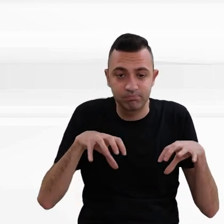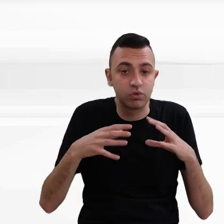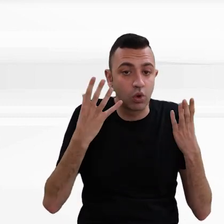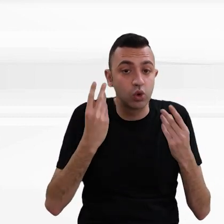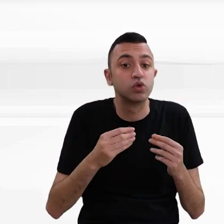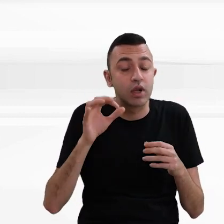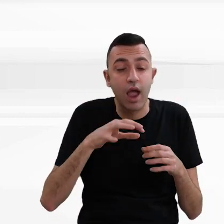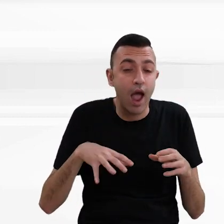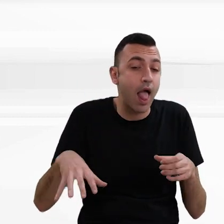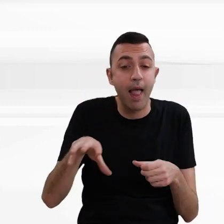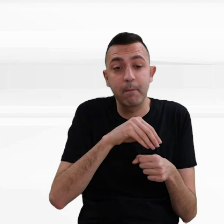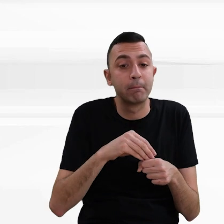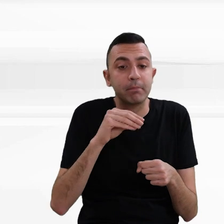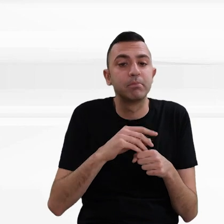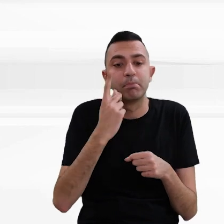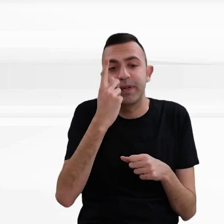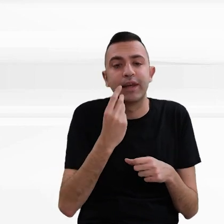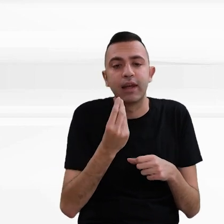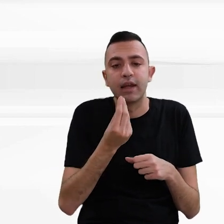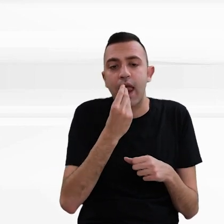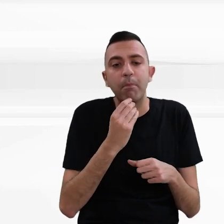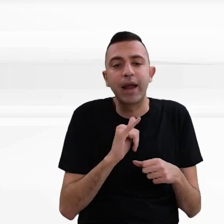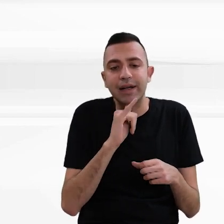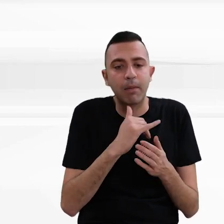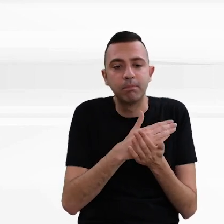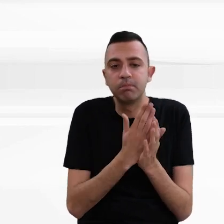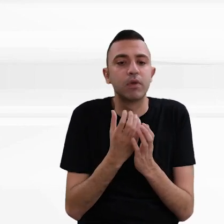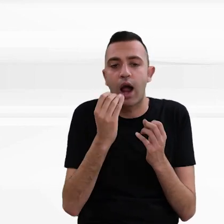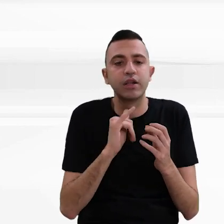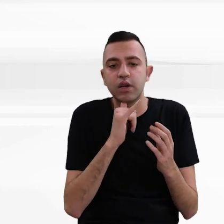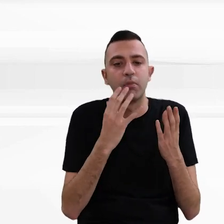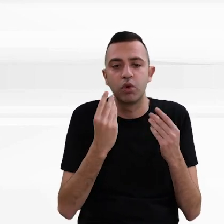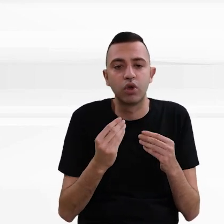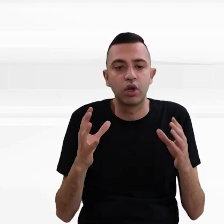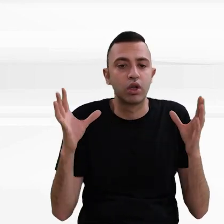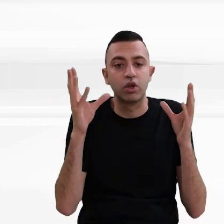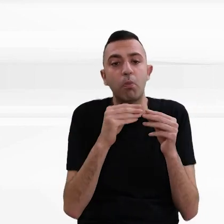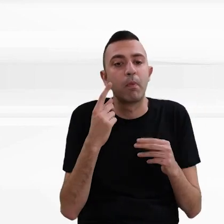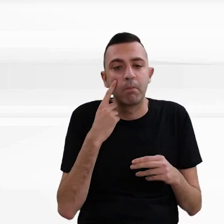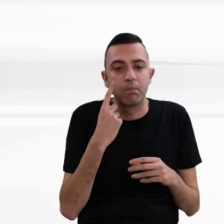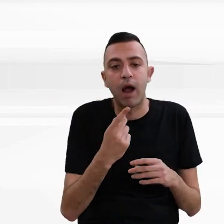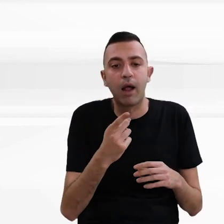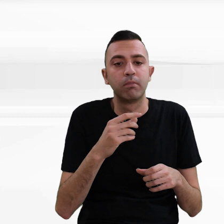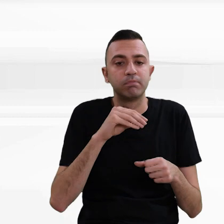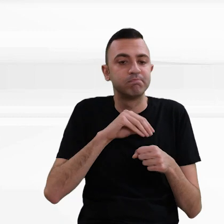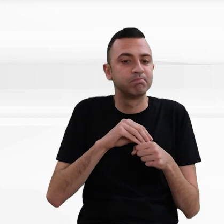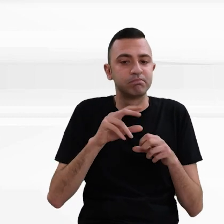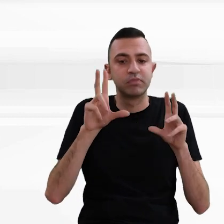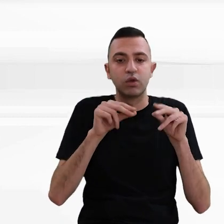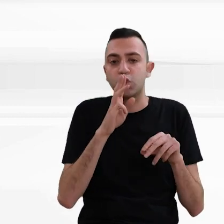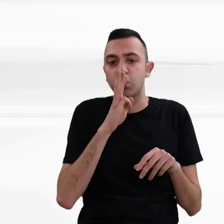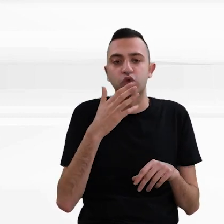dağıldığında her bir yemek çeşidini kaç gram tuzun düştüğü bir bulalım mı önceki dair resmine baktığım zaman tamam